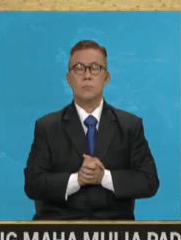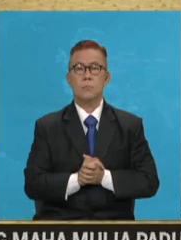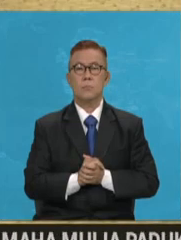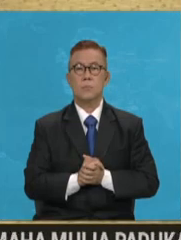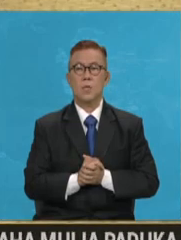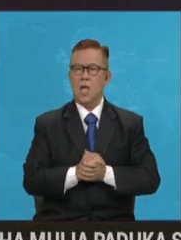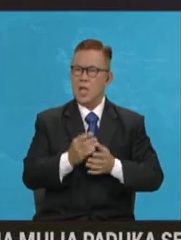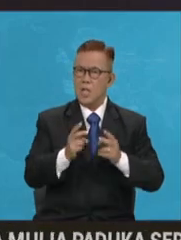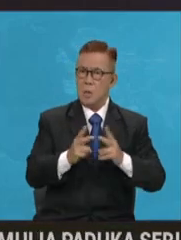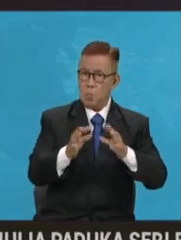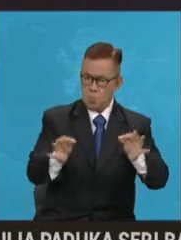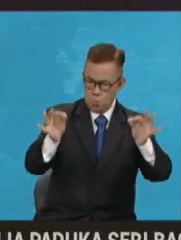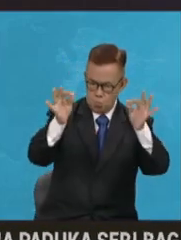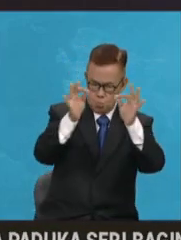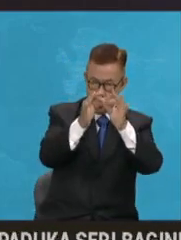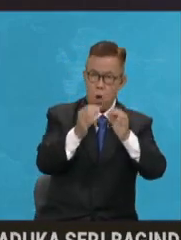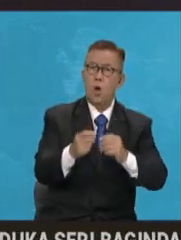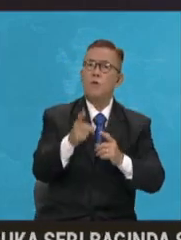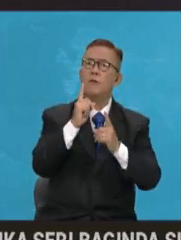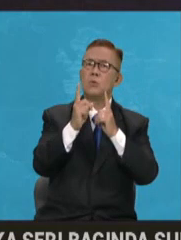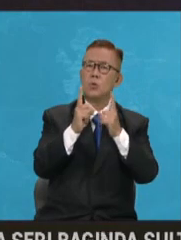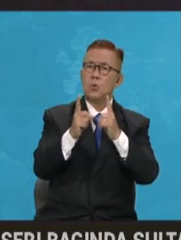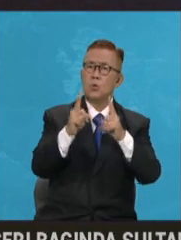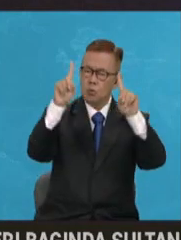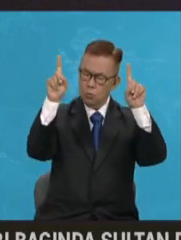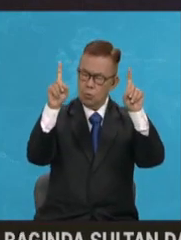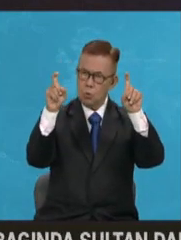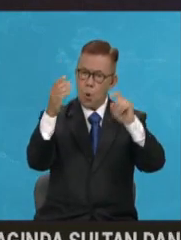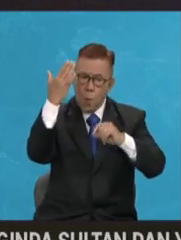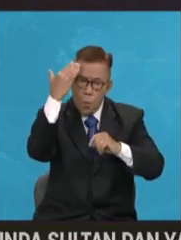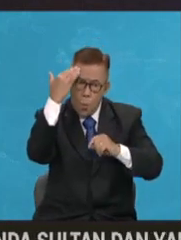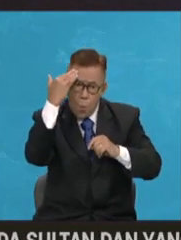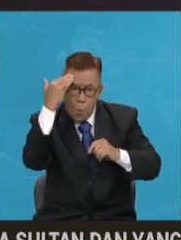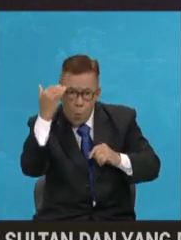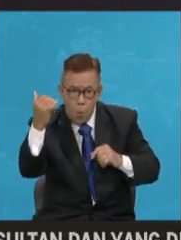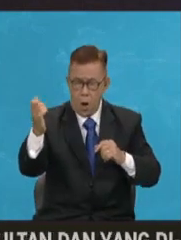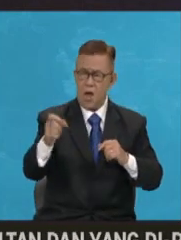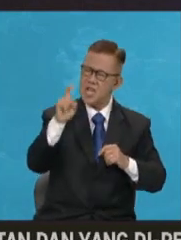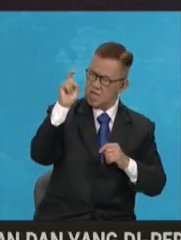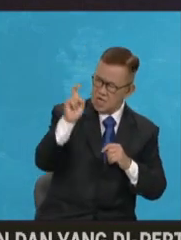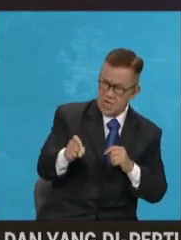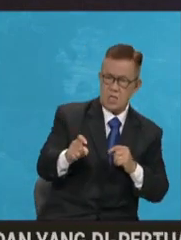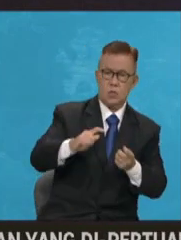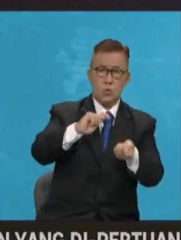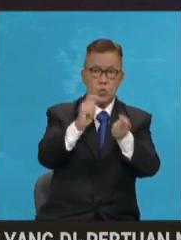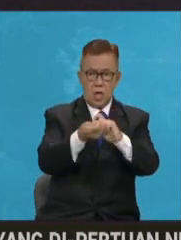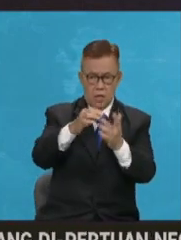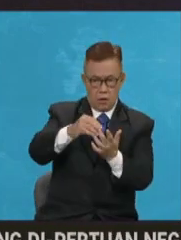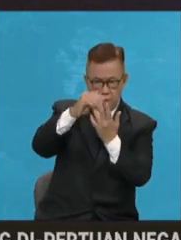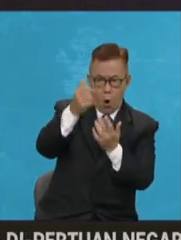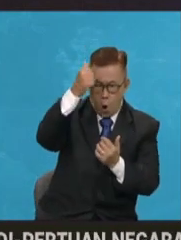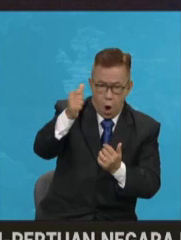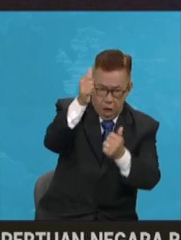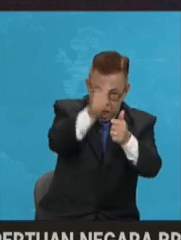ke Puncak bagi persidangan adalah ucap utama bertajuk Mengapa penilaian formatif perlu menjadi keutamaan bagi